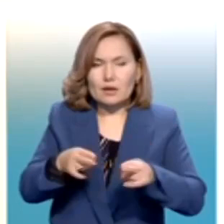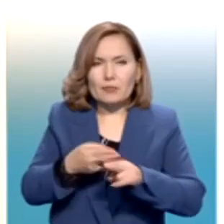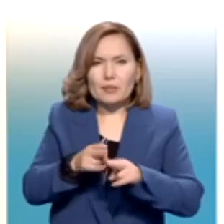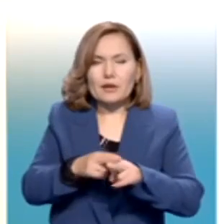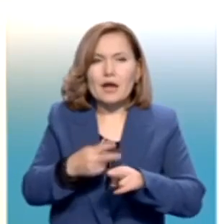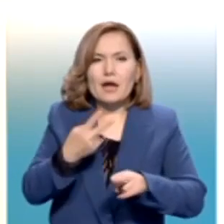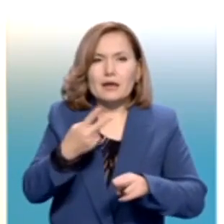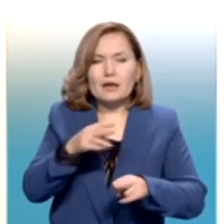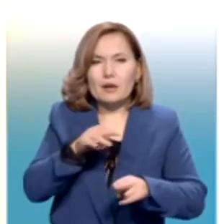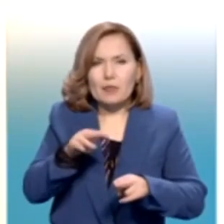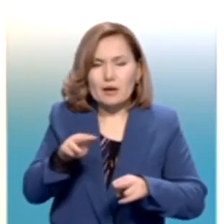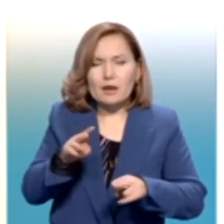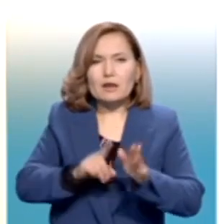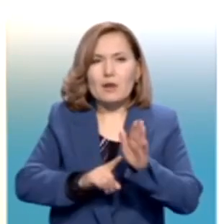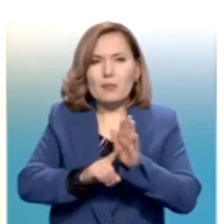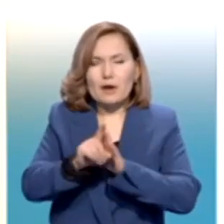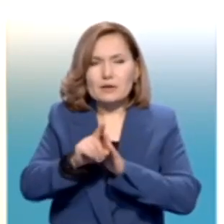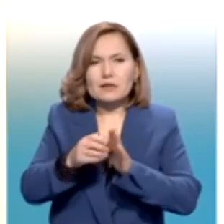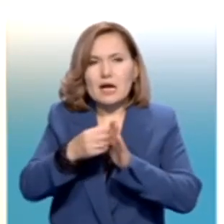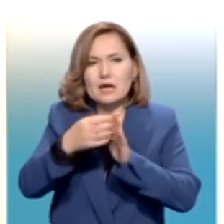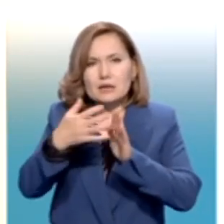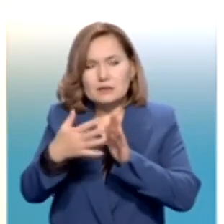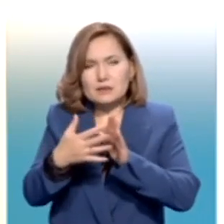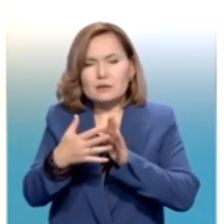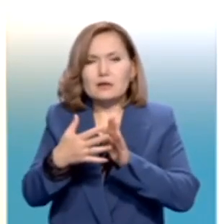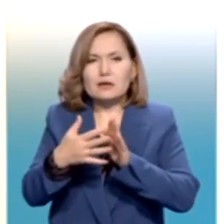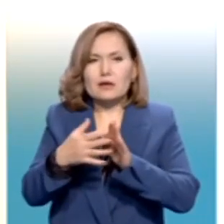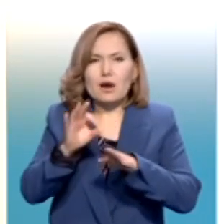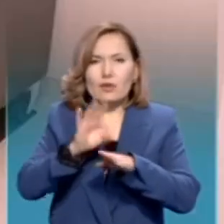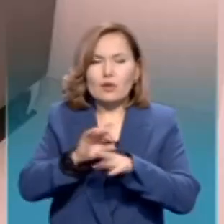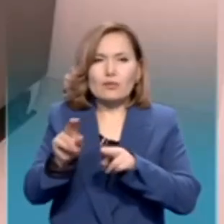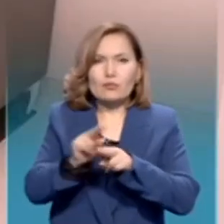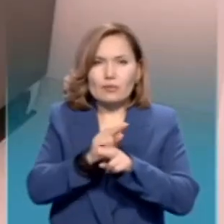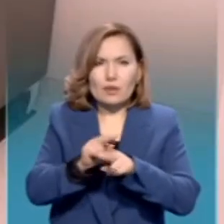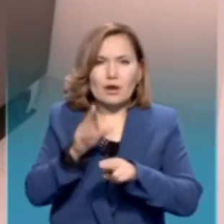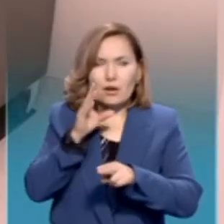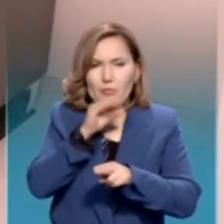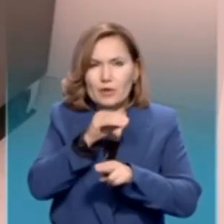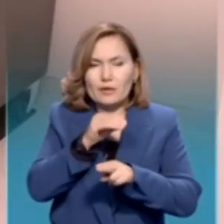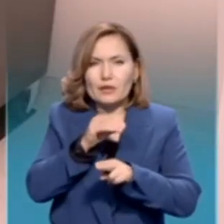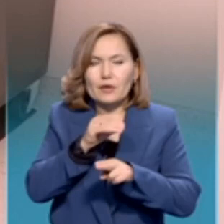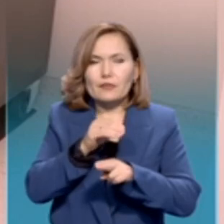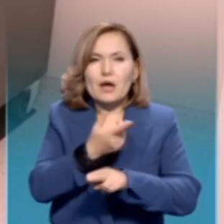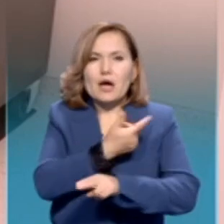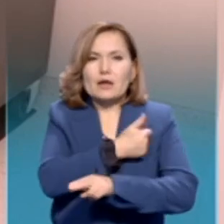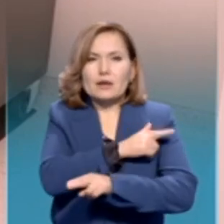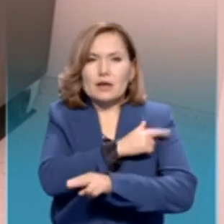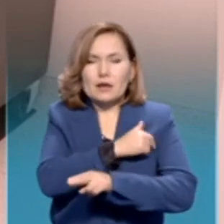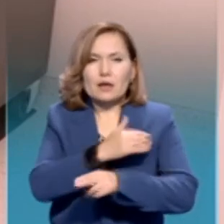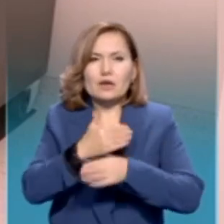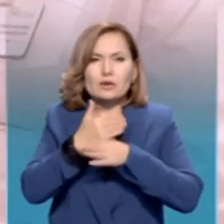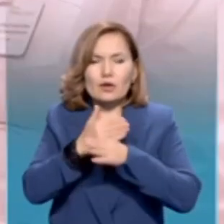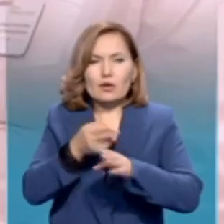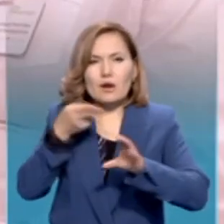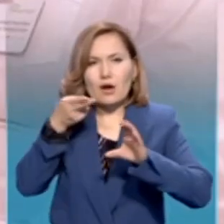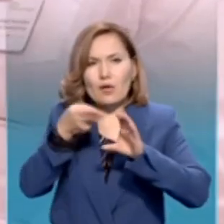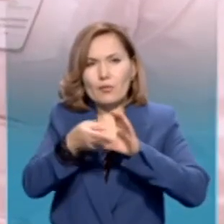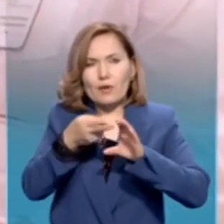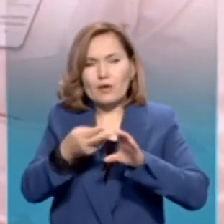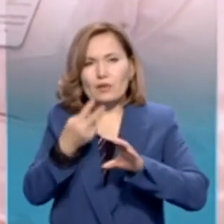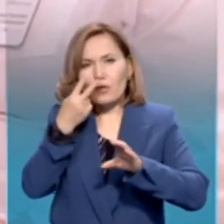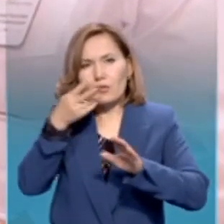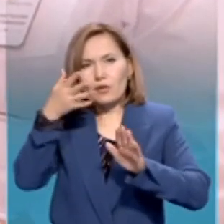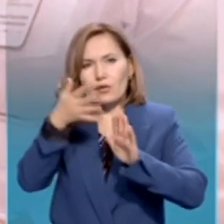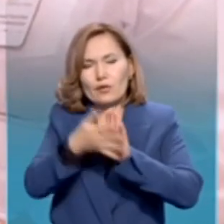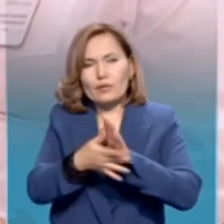мм-ден бастап ісік ауруларын емдеуге бізге мүмкіндік береді. Дәрігерлер қондырғылардың көмегімен күніне 30 адамның денсаулығын тексеріп